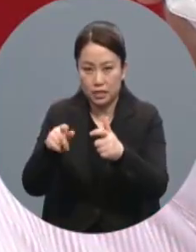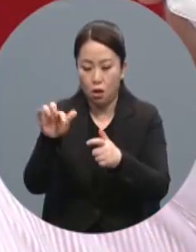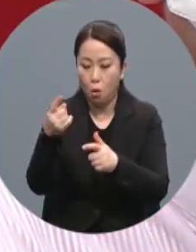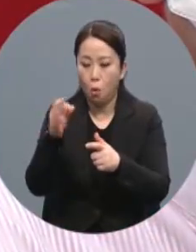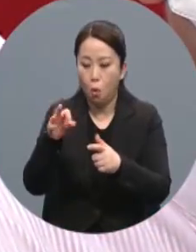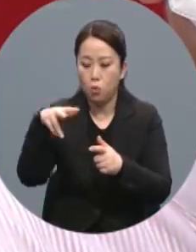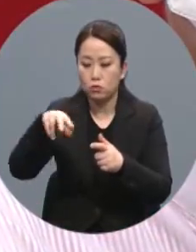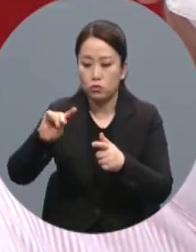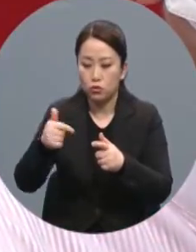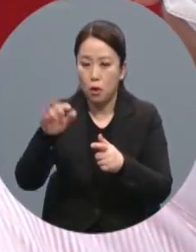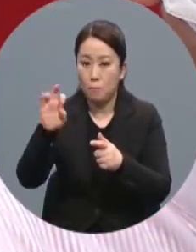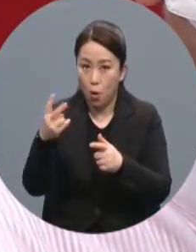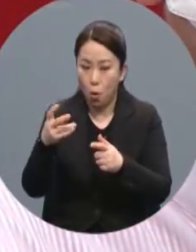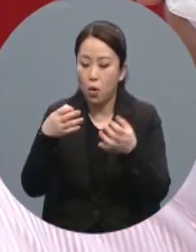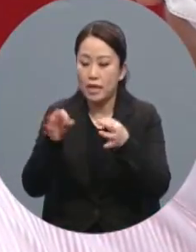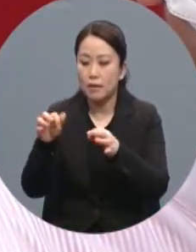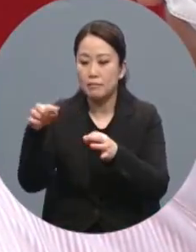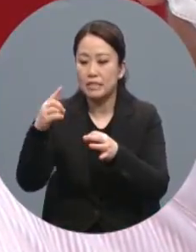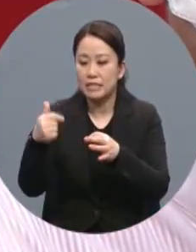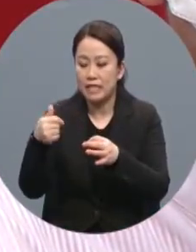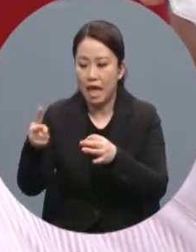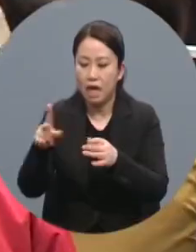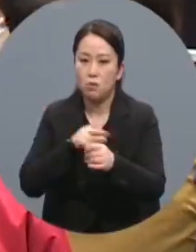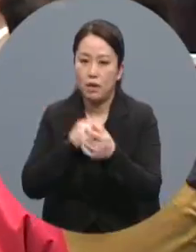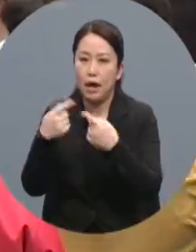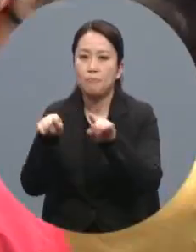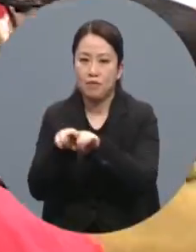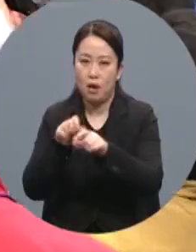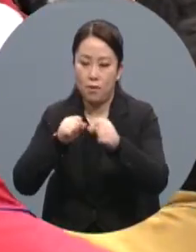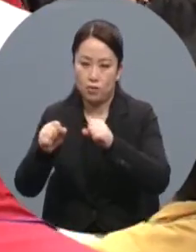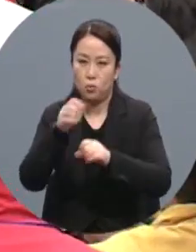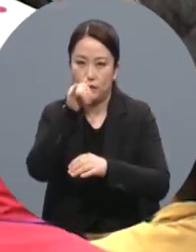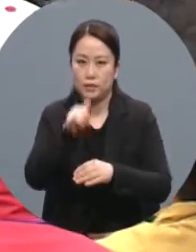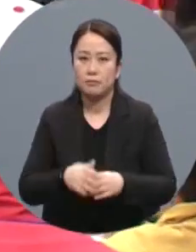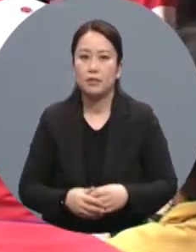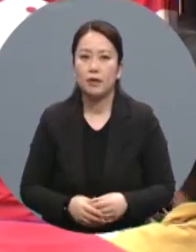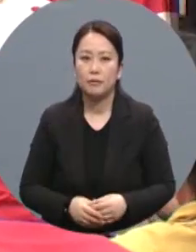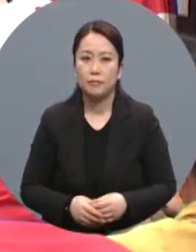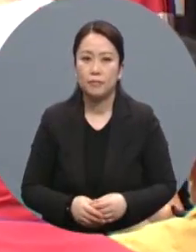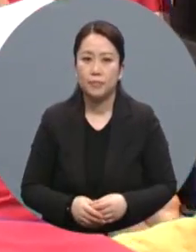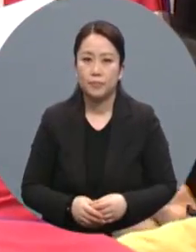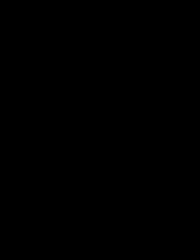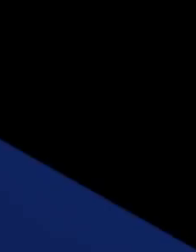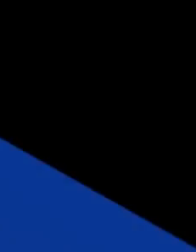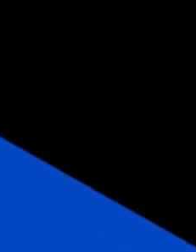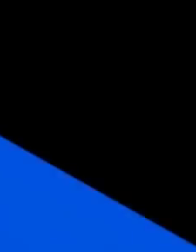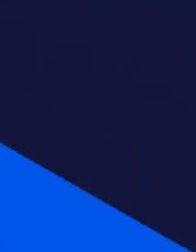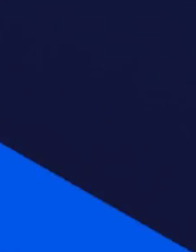홍준표, 김은혜 의원과 합동 유세를 벌입니다. MBC 뉴스 박준호입니다.